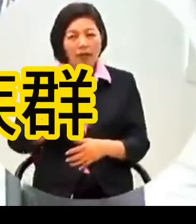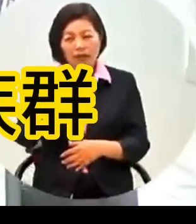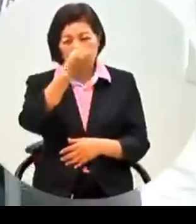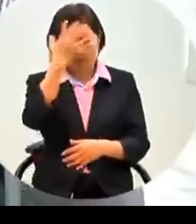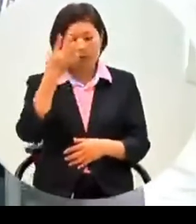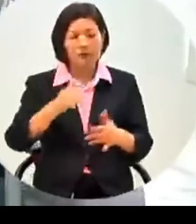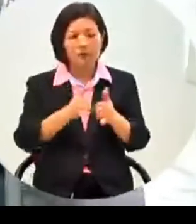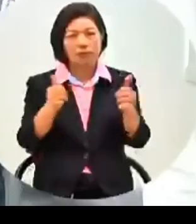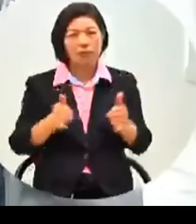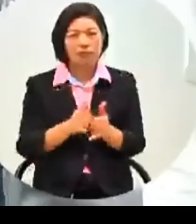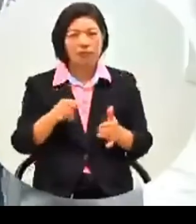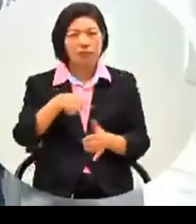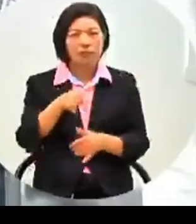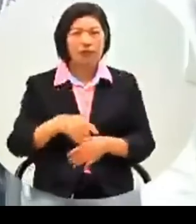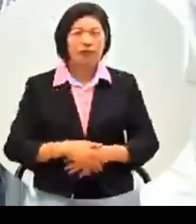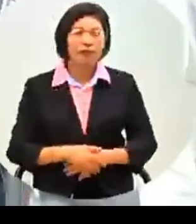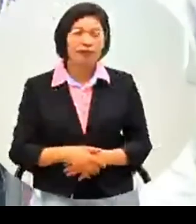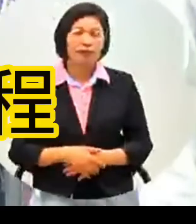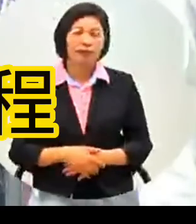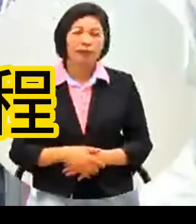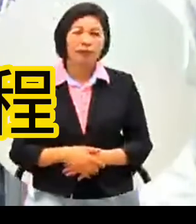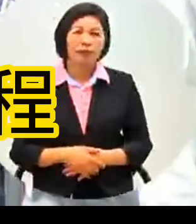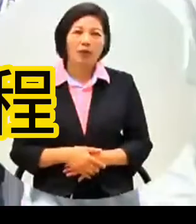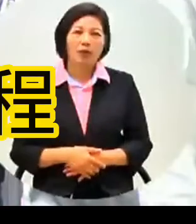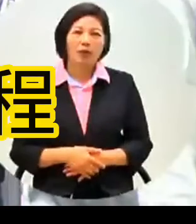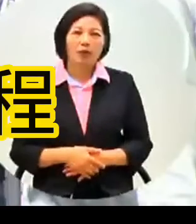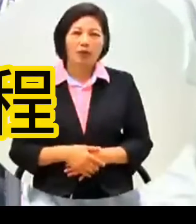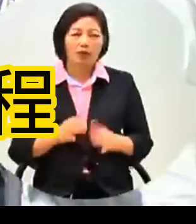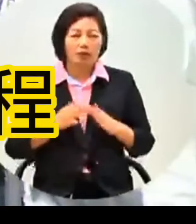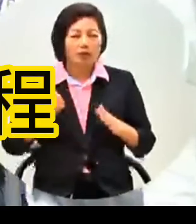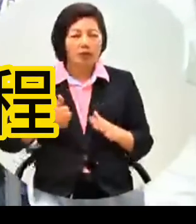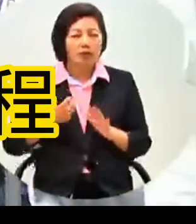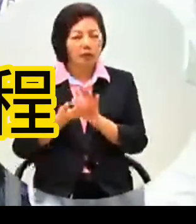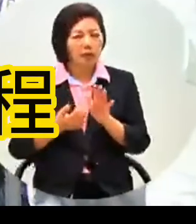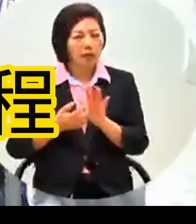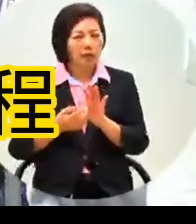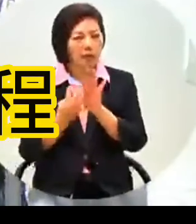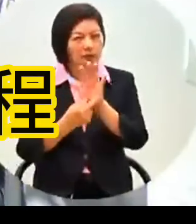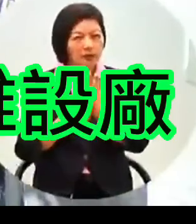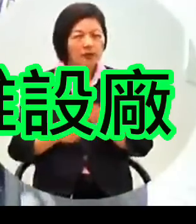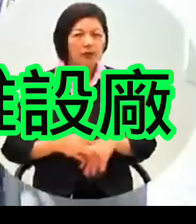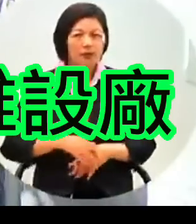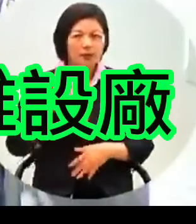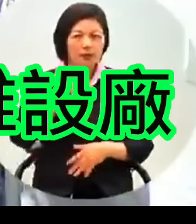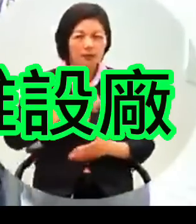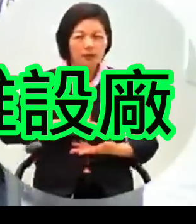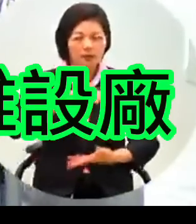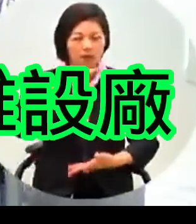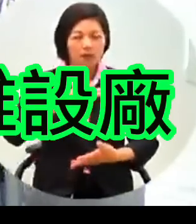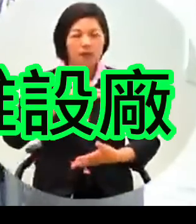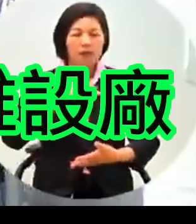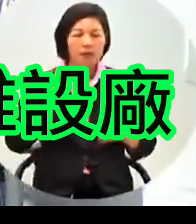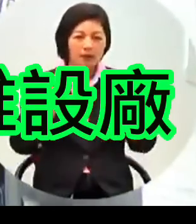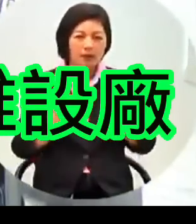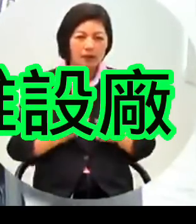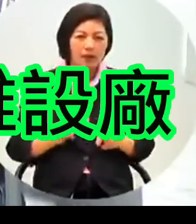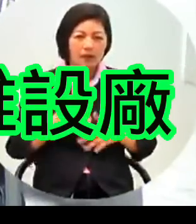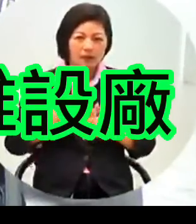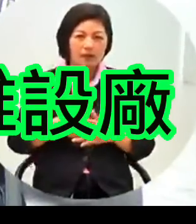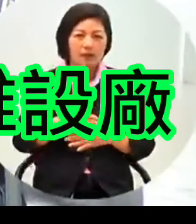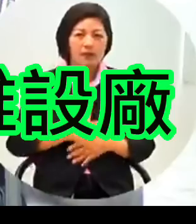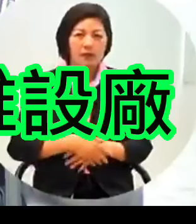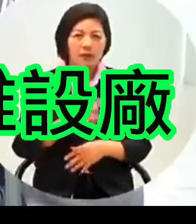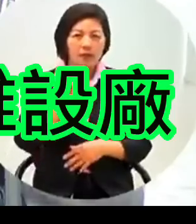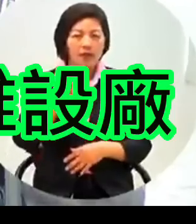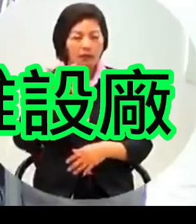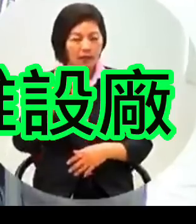群。市长，你刚才说你都很清楚台积电的进程，请问你？28奈米决定